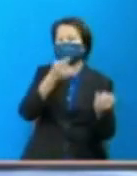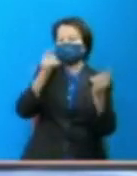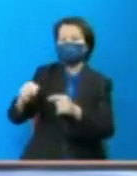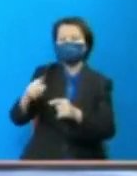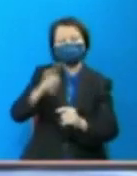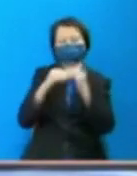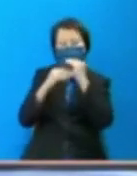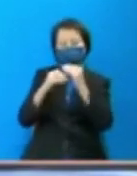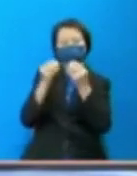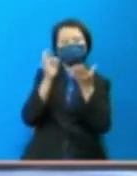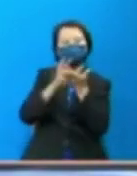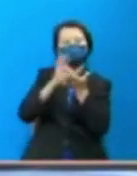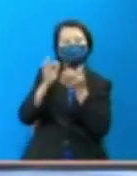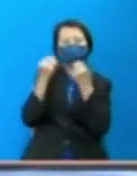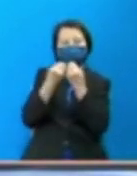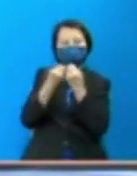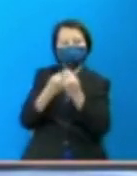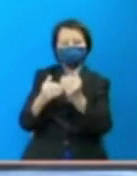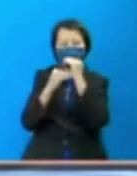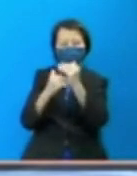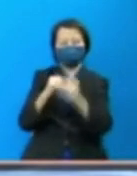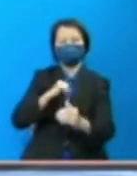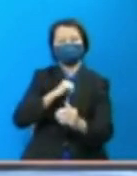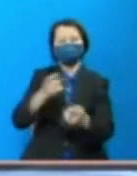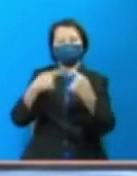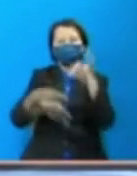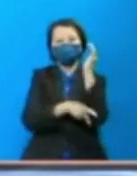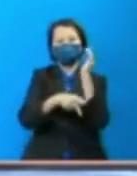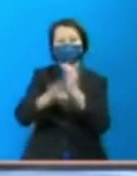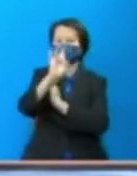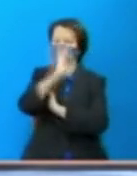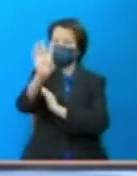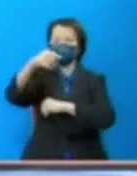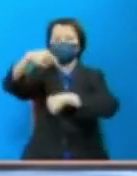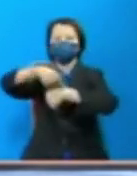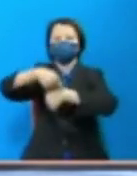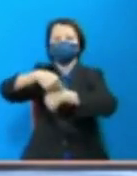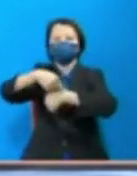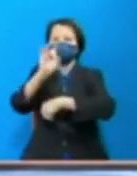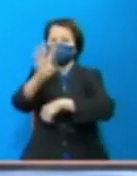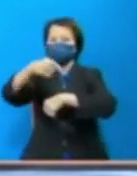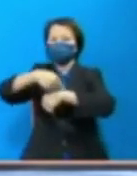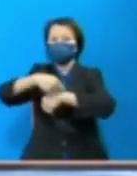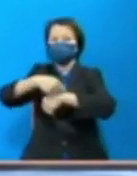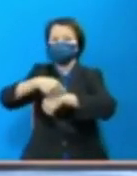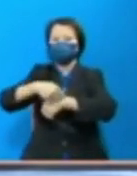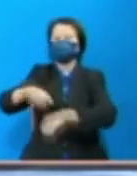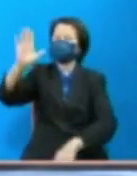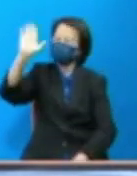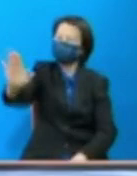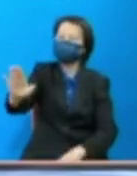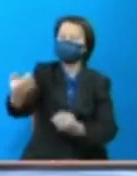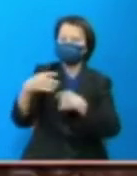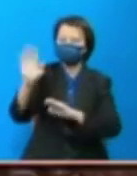bilangan kehadiran ahli parlimen pada 11 masa ada satu adding Kejaksaan Negeri